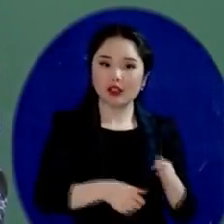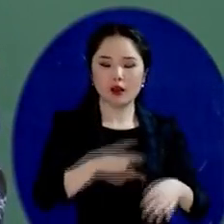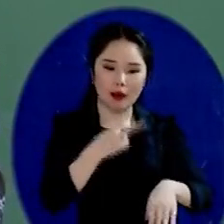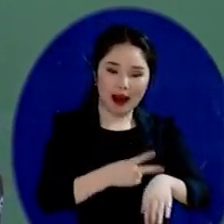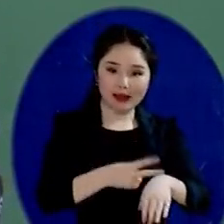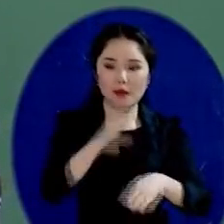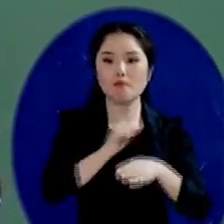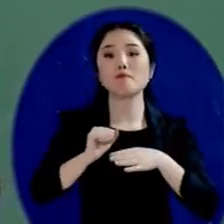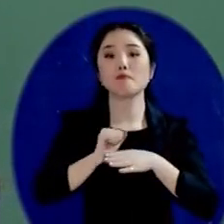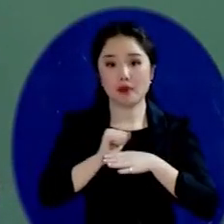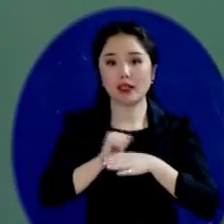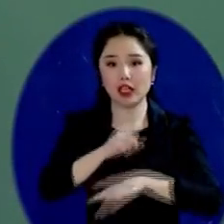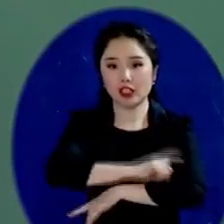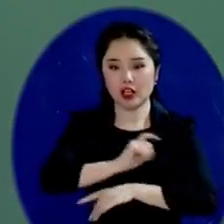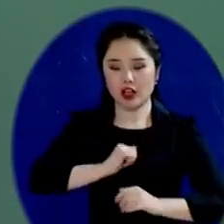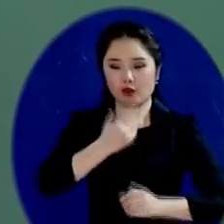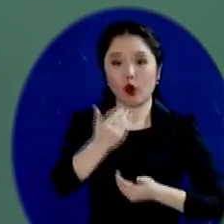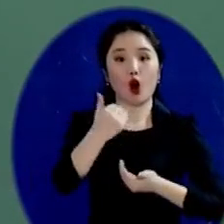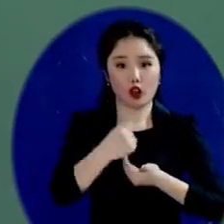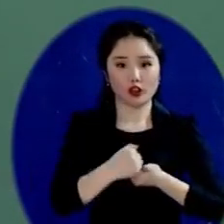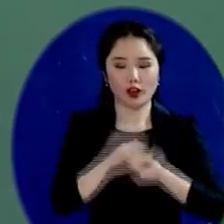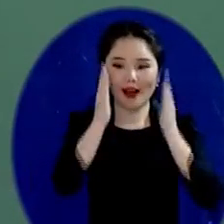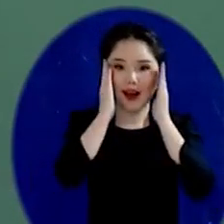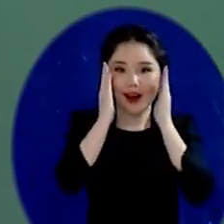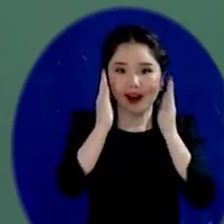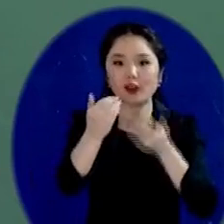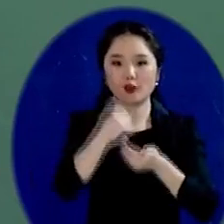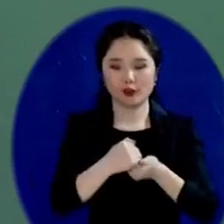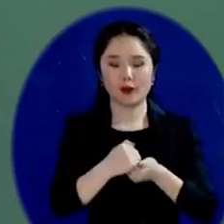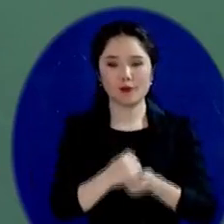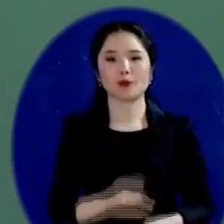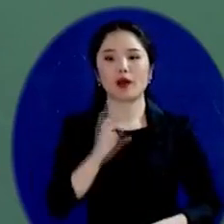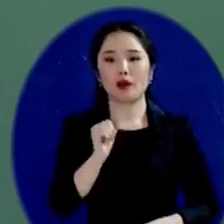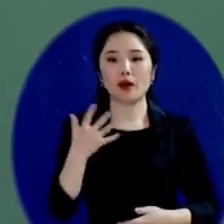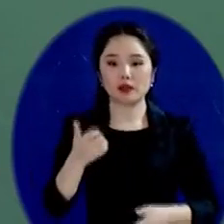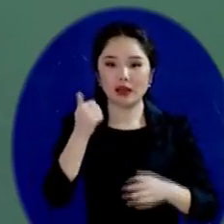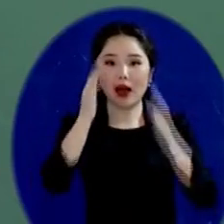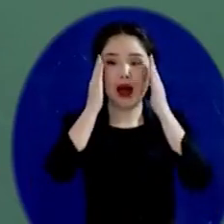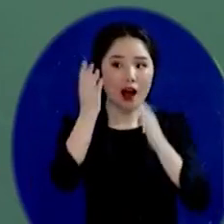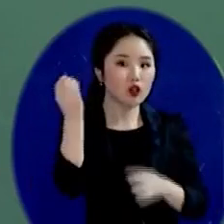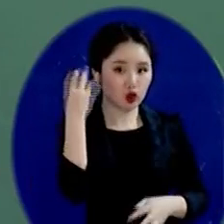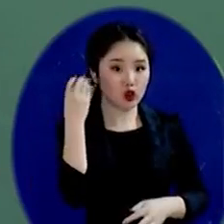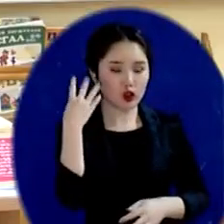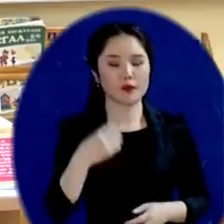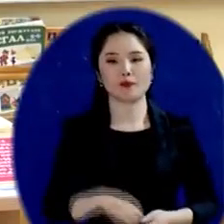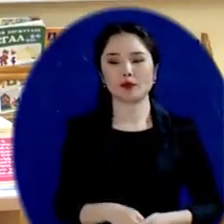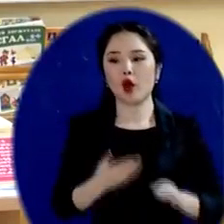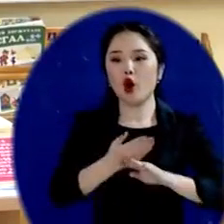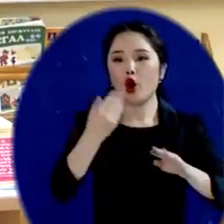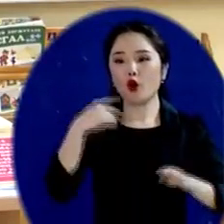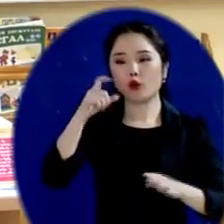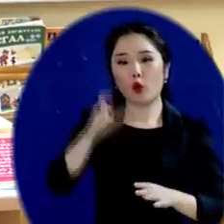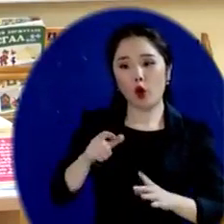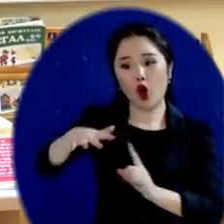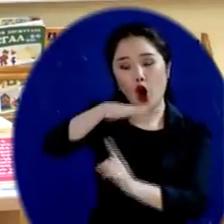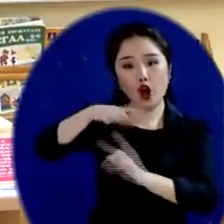дэвтэр үзэг харандагаа бэлдээд хичээлдээ идэвхтэй анхааралтай оролцоорой мөн анхааралтай сонсоорой. Бид өмнөх хүн